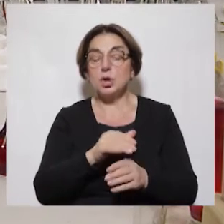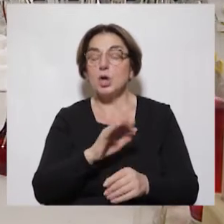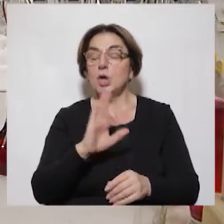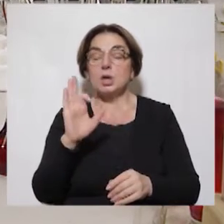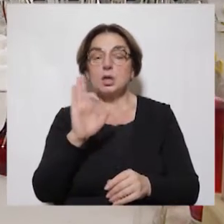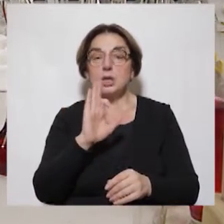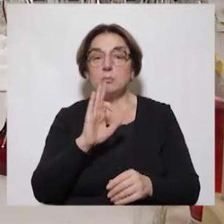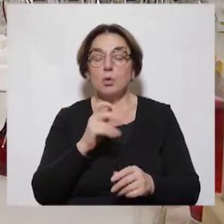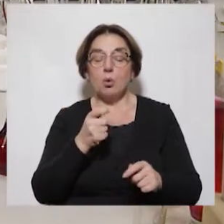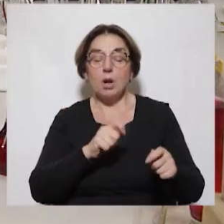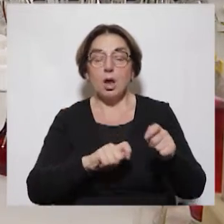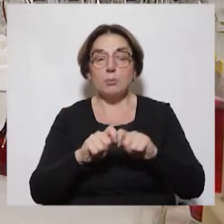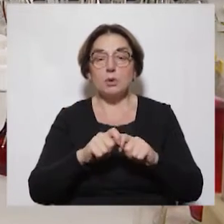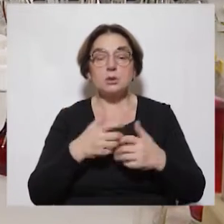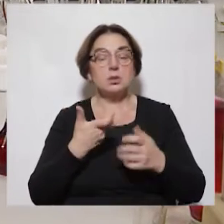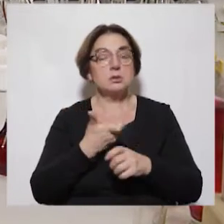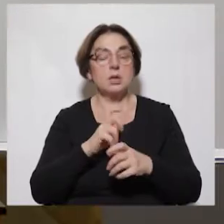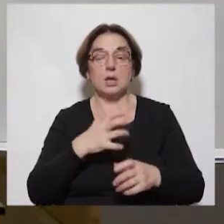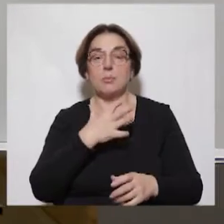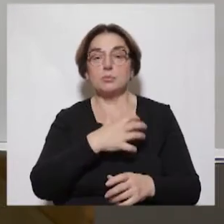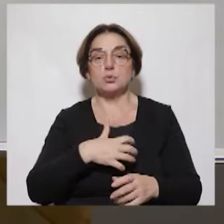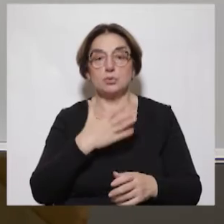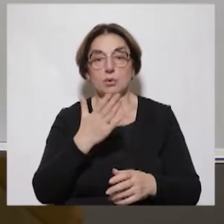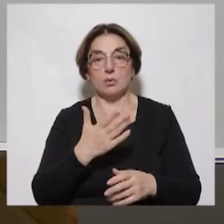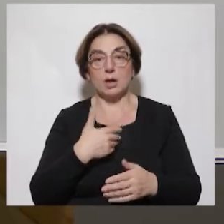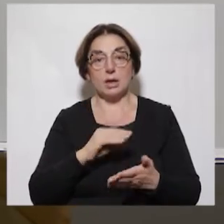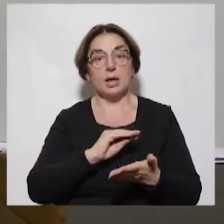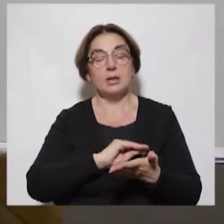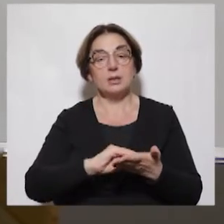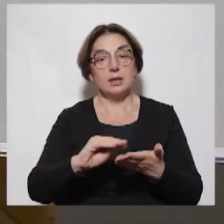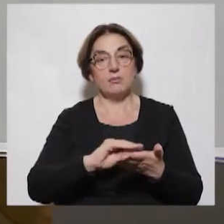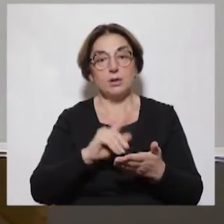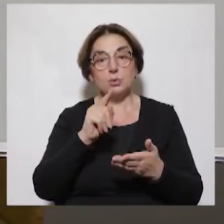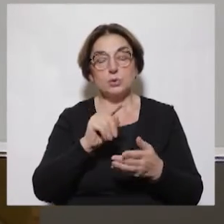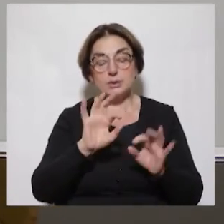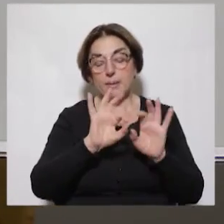ქიმიურ ლაბორატორიაში და მოდით ვისაუბროთ ახლა ზუსტად მასზე. ახლა დავხაზოთ ის